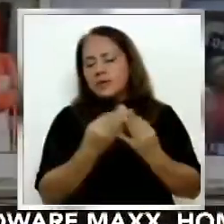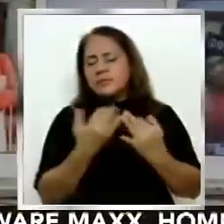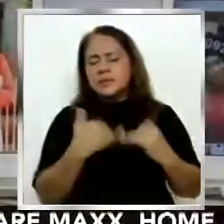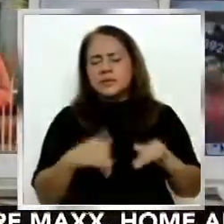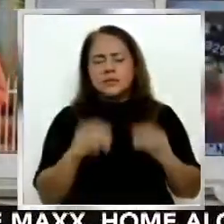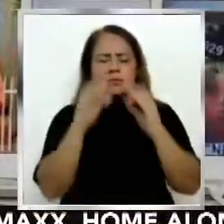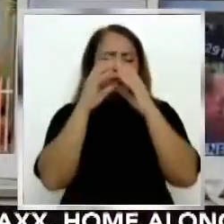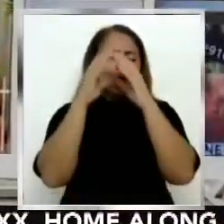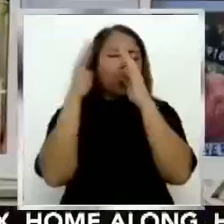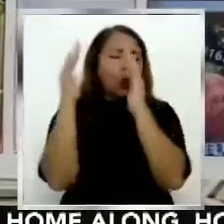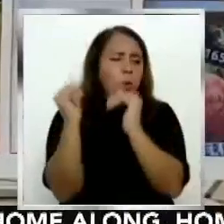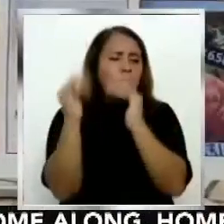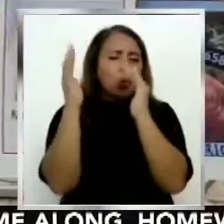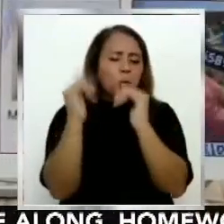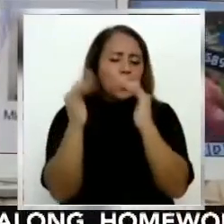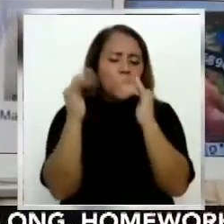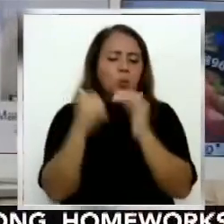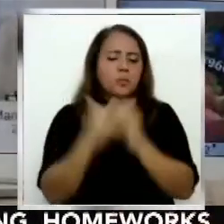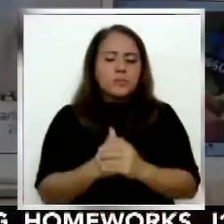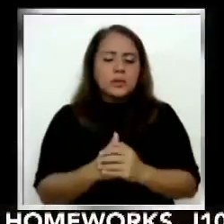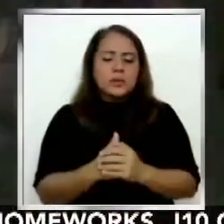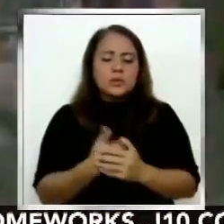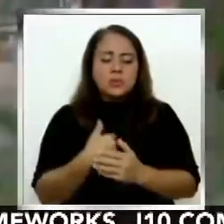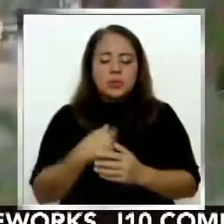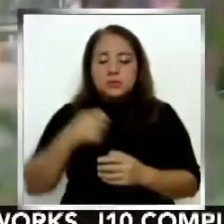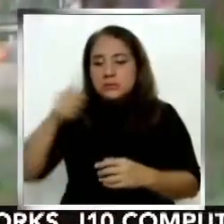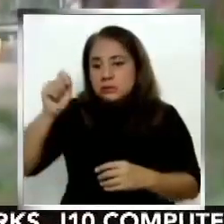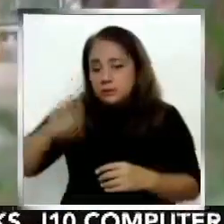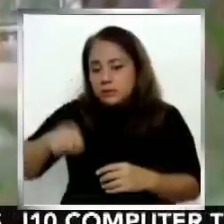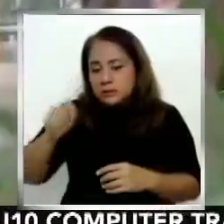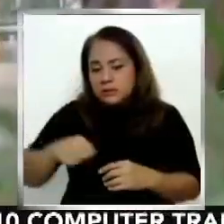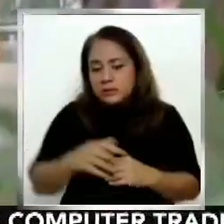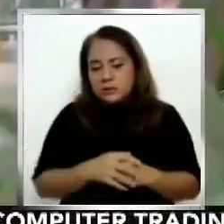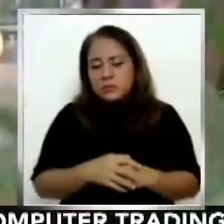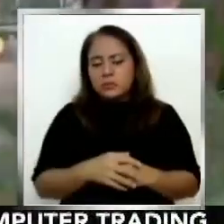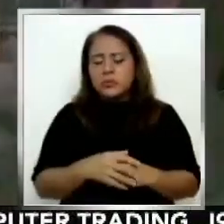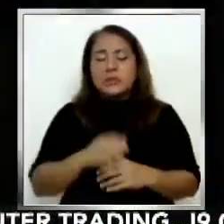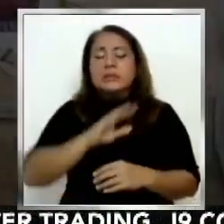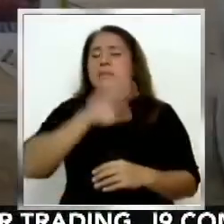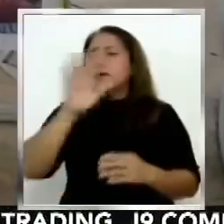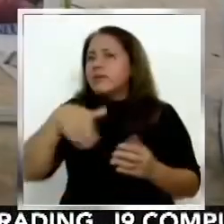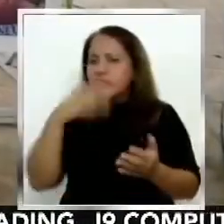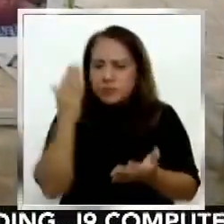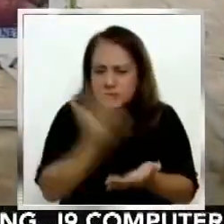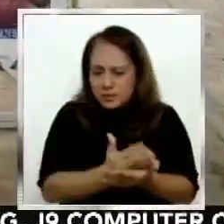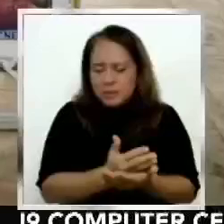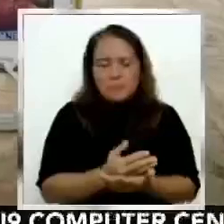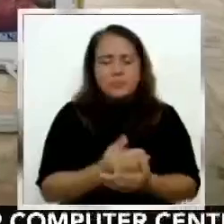kahit man lang sa hustisya. Hindi kami titigil, patay ka man o buhay.